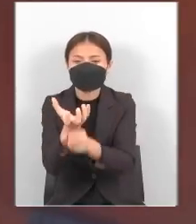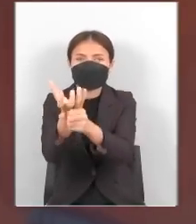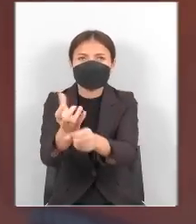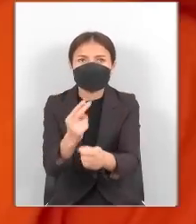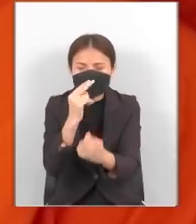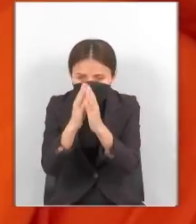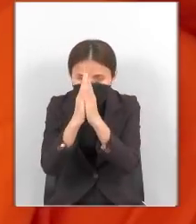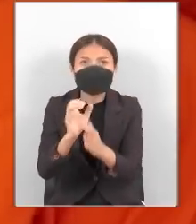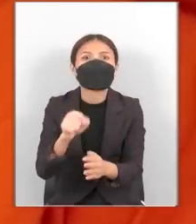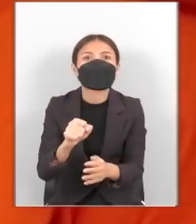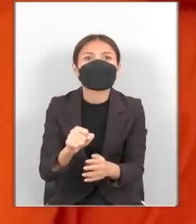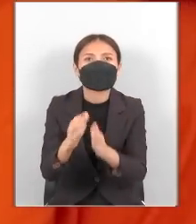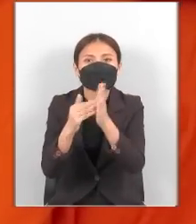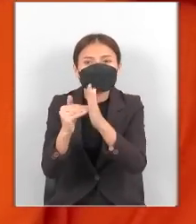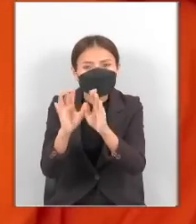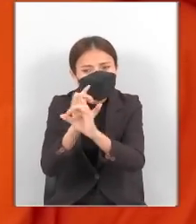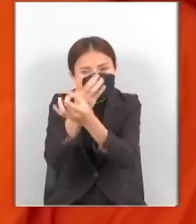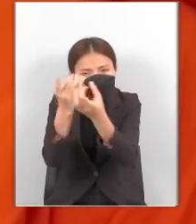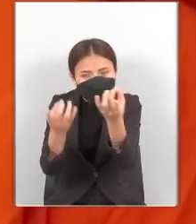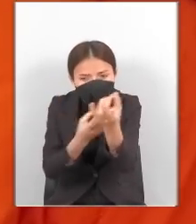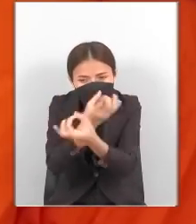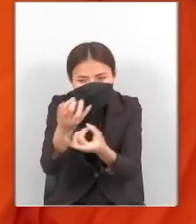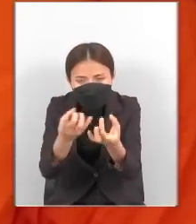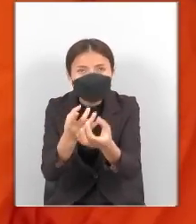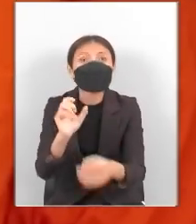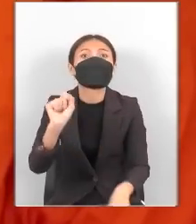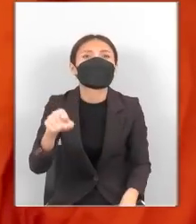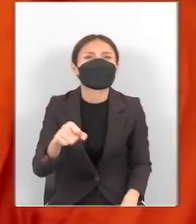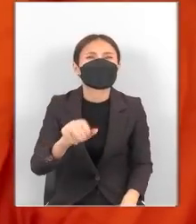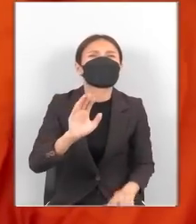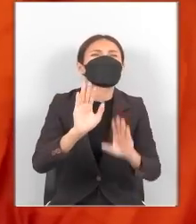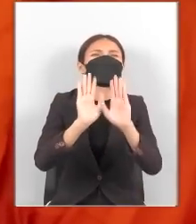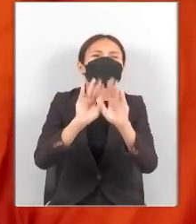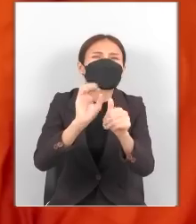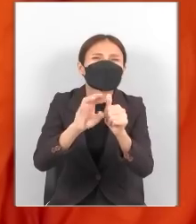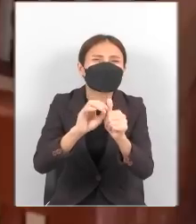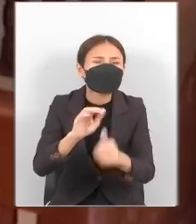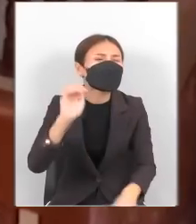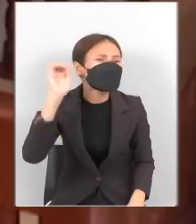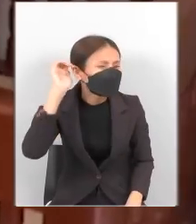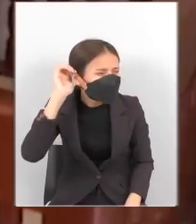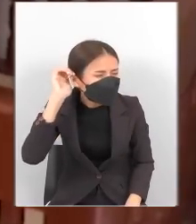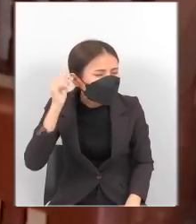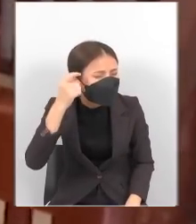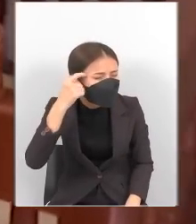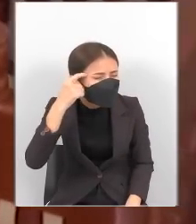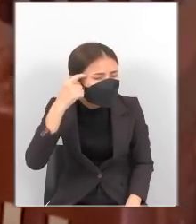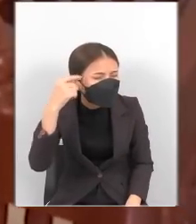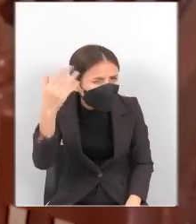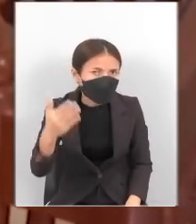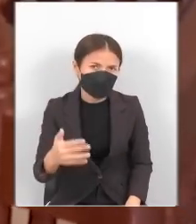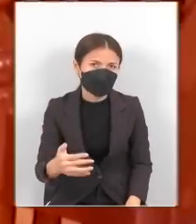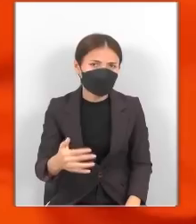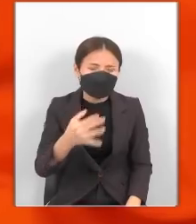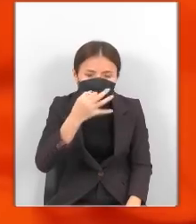สวยๆวาววาววาววาวเนี่ยแหละค่ะคือก่อนจะเชื่ออะไรขอให้พิจารณาด้วยสติปัญญาก่อนและอย่าศรัทธาจนเกินขอบเขตถ้าใช้คำว่าศรัทธ